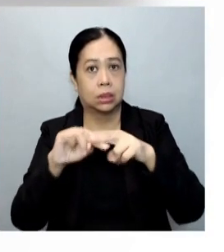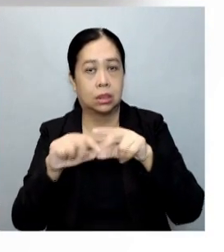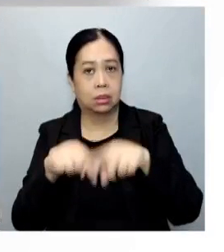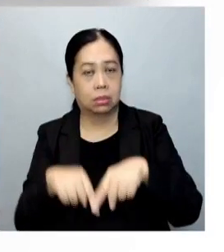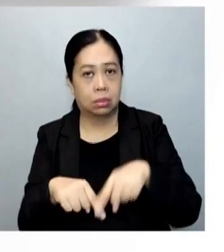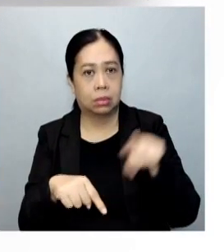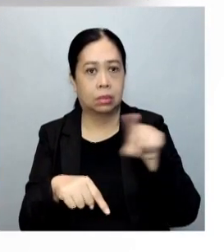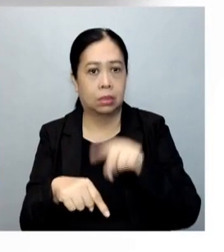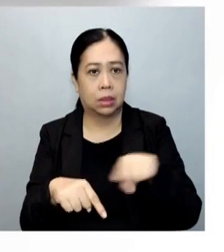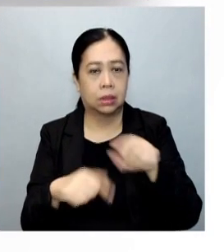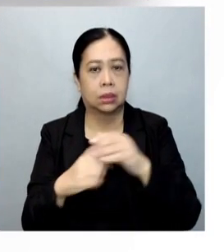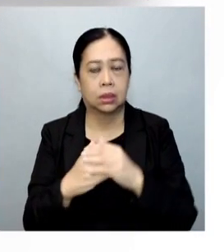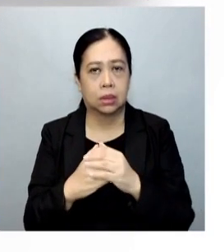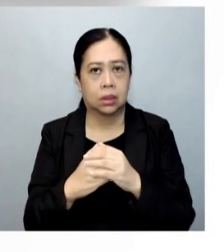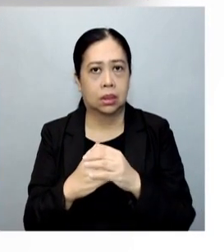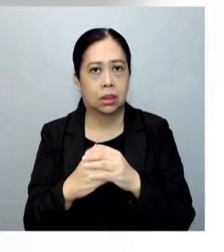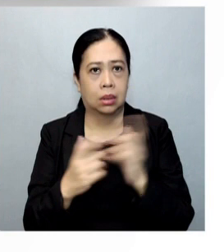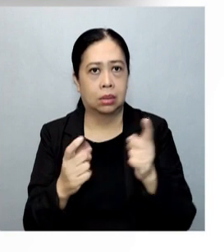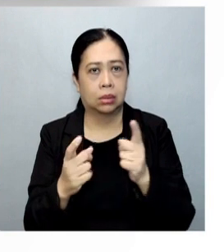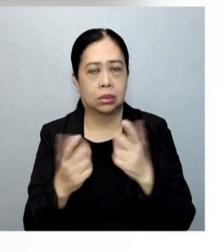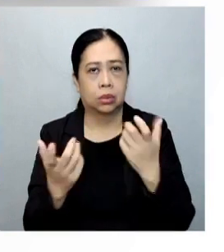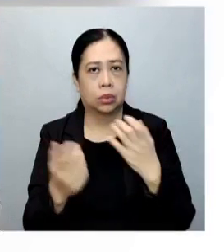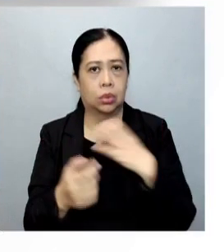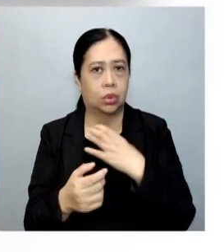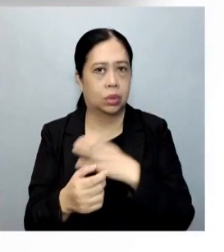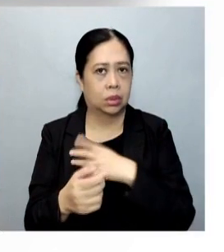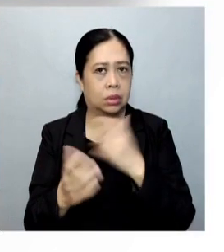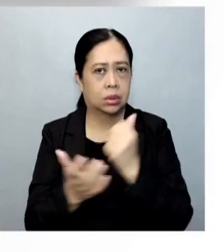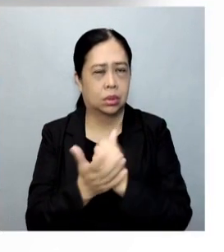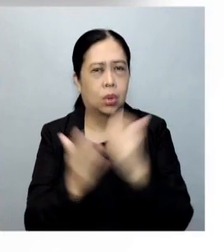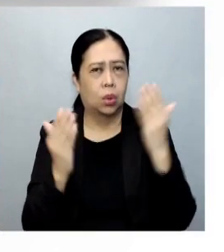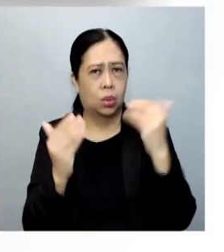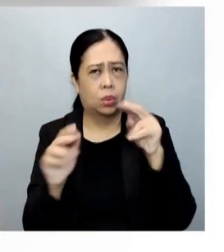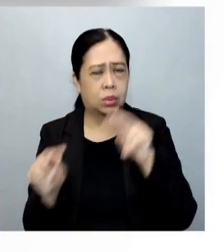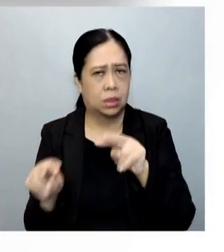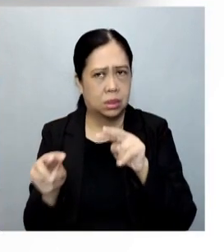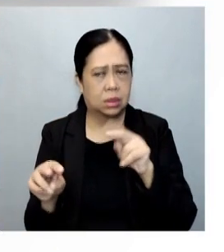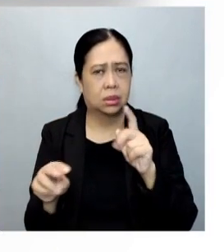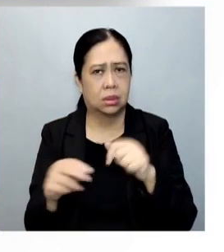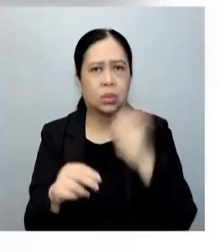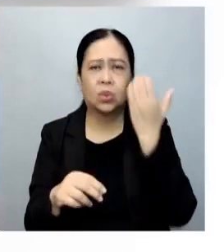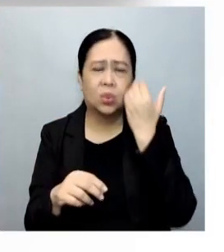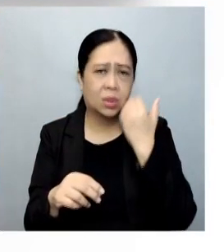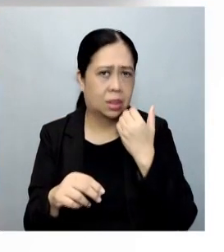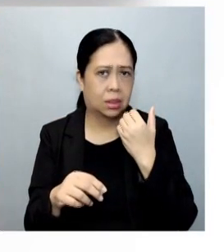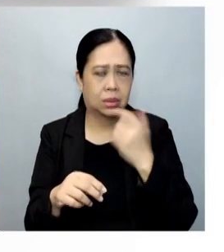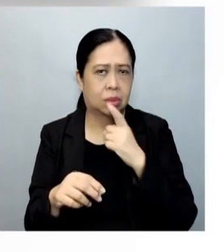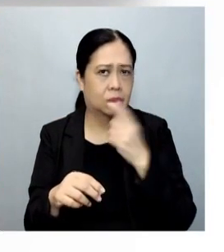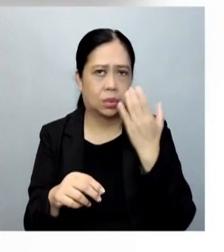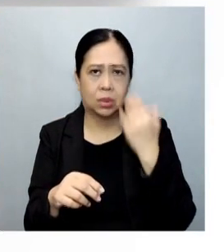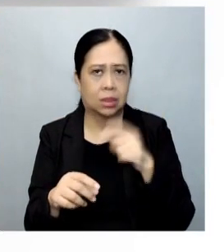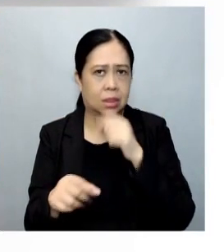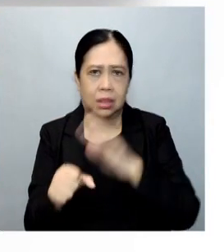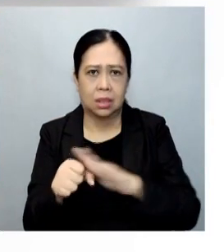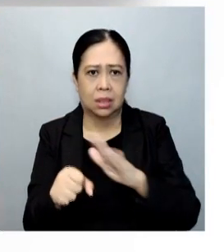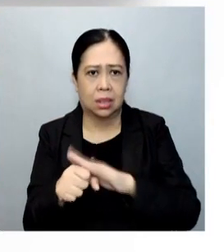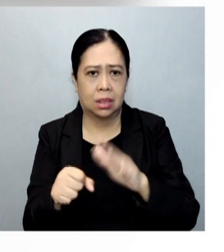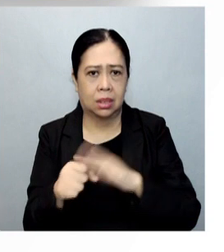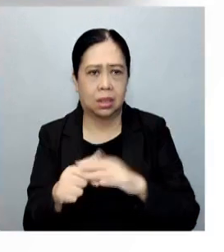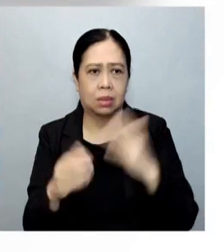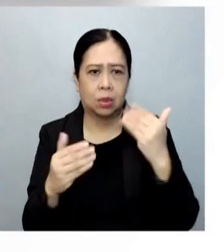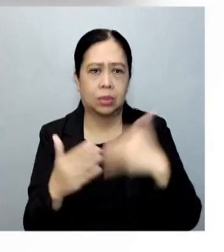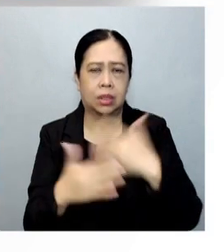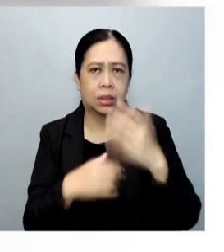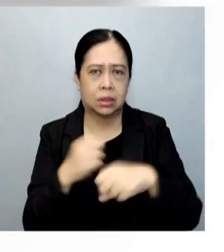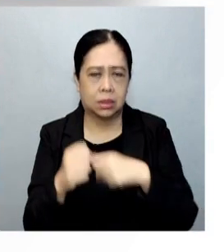sa makikita ng Kongreso. Sana po, dahil kukulangin po talaga yan, ma-increase po next year sa